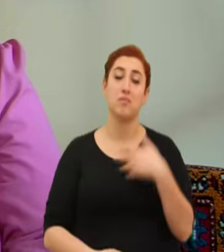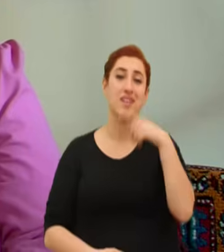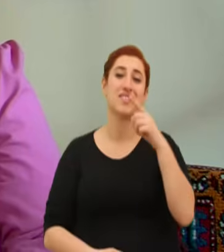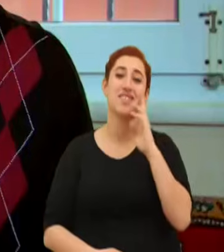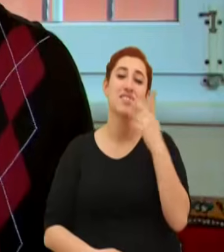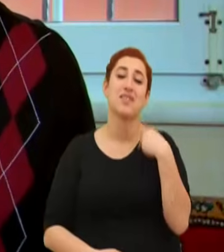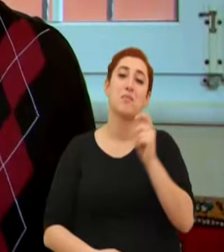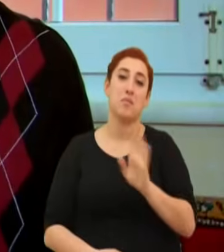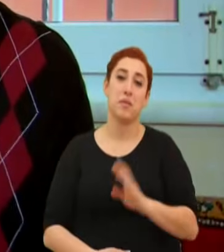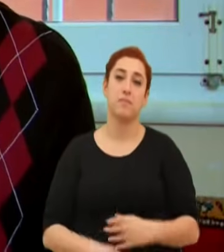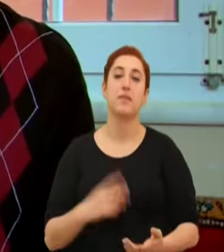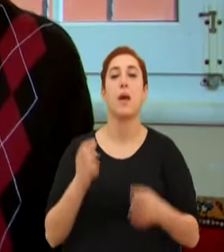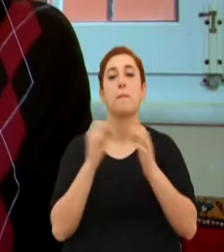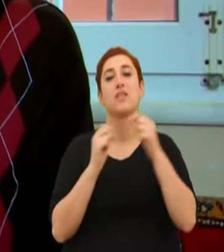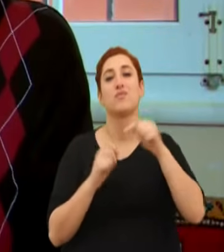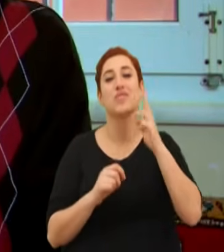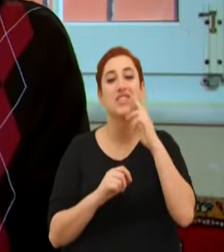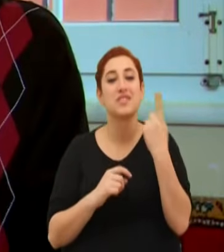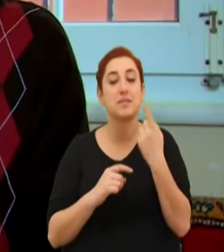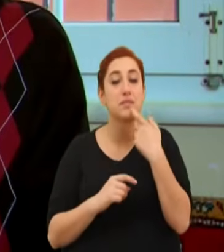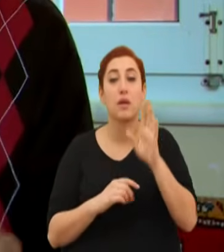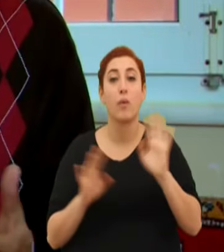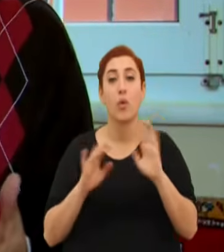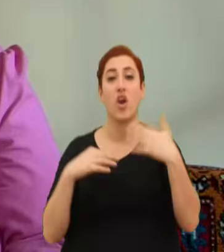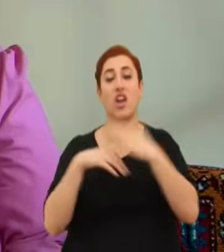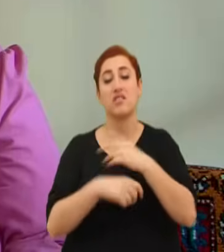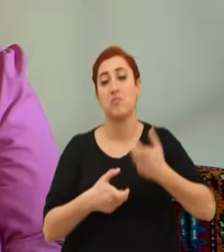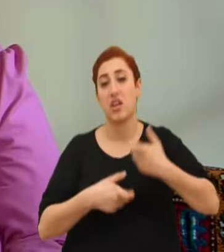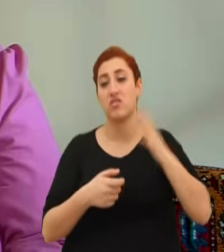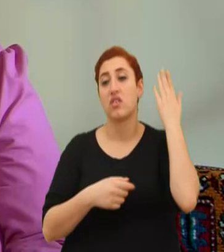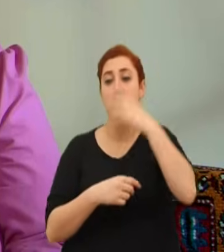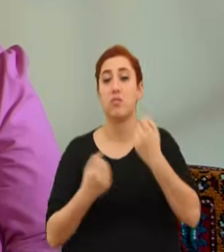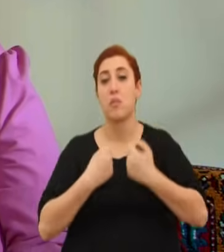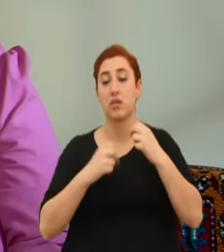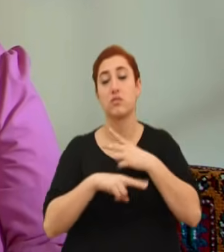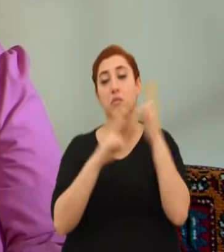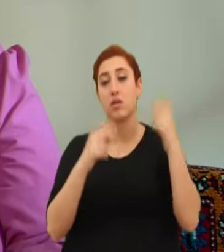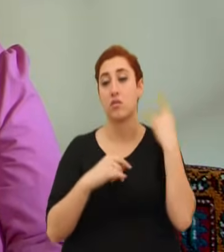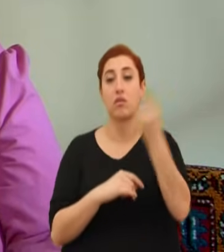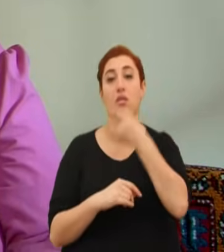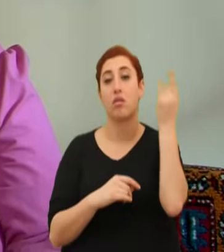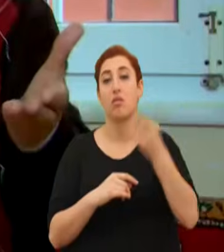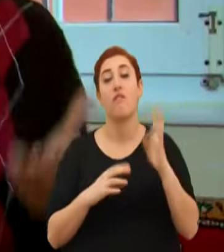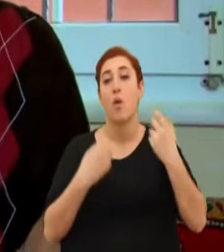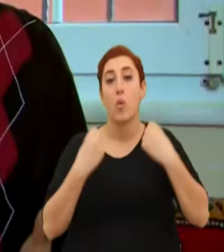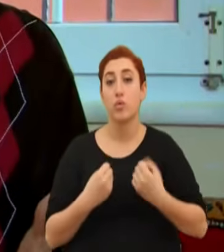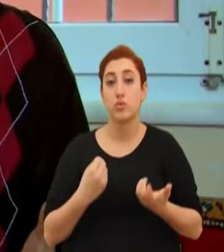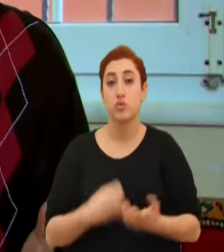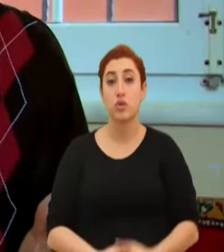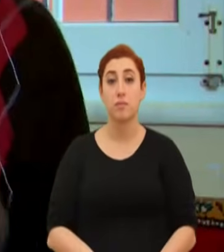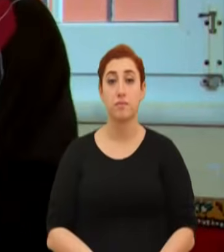sana kıyamam. Ya Badire burada kıyacak bir şey yok ki. Gece bekçisi. Gideceğim markette sabaha kadar dolanacağım. Veya